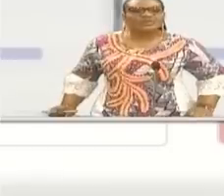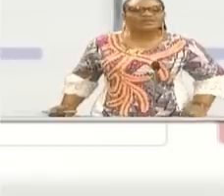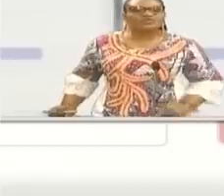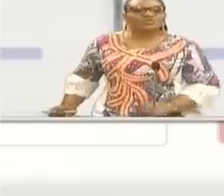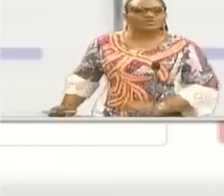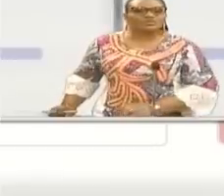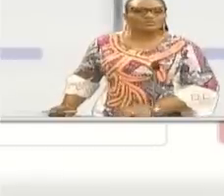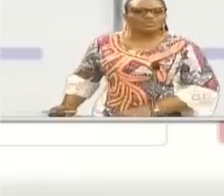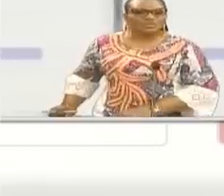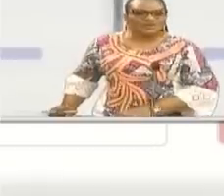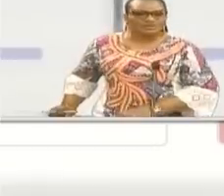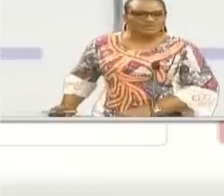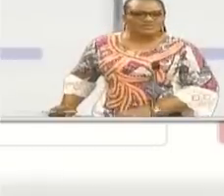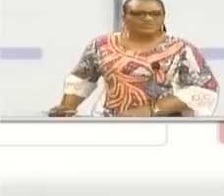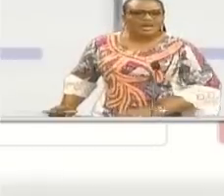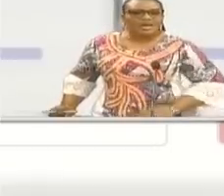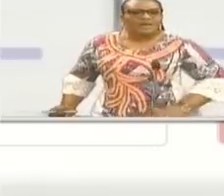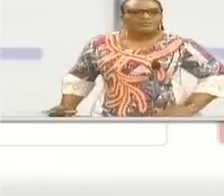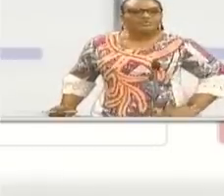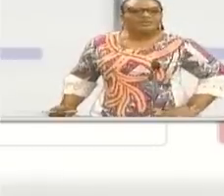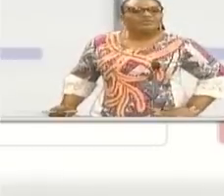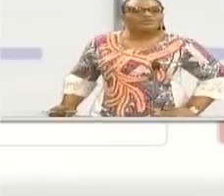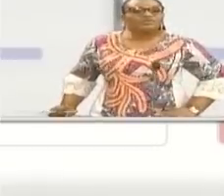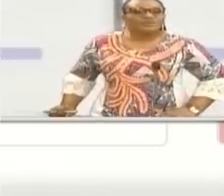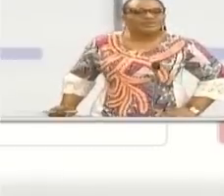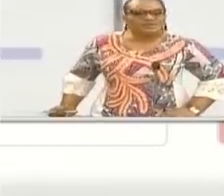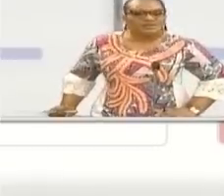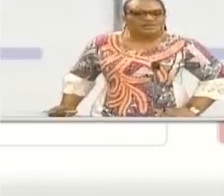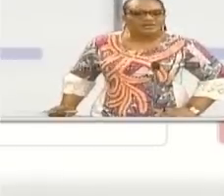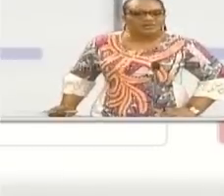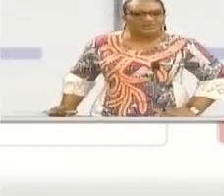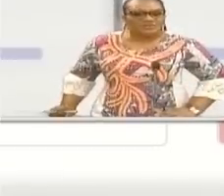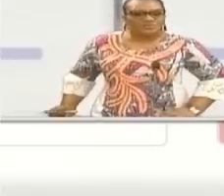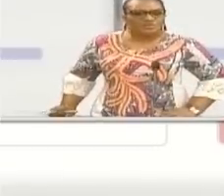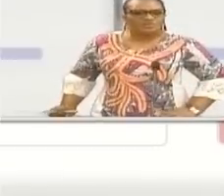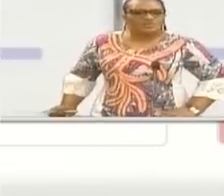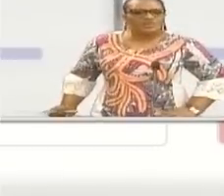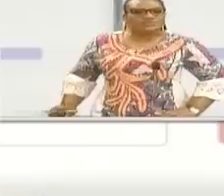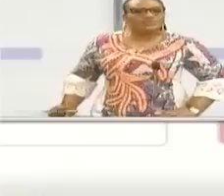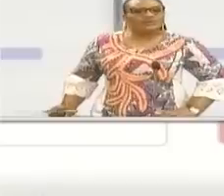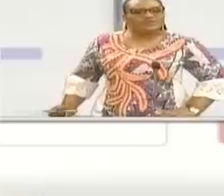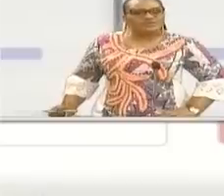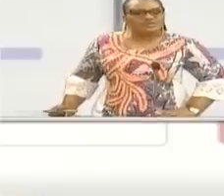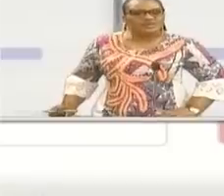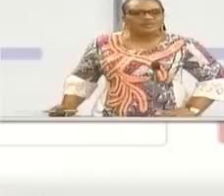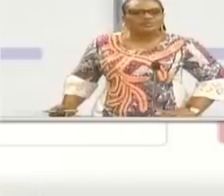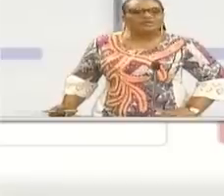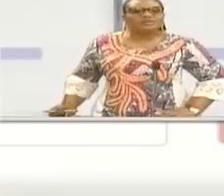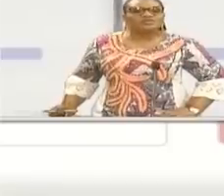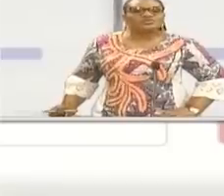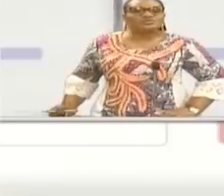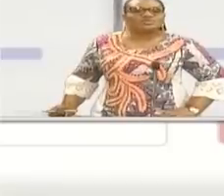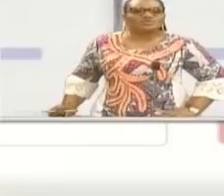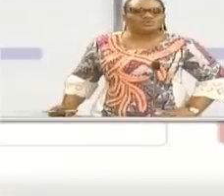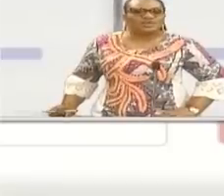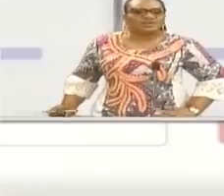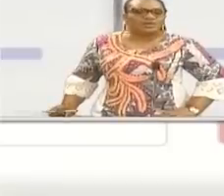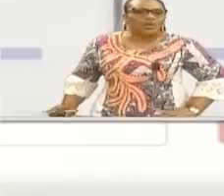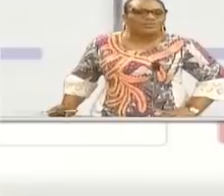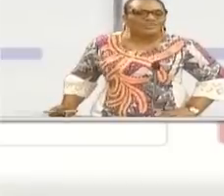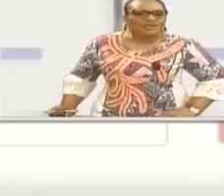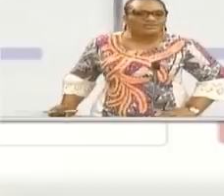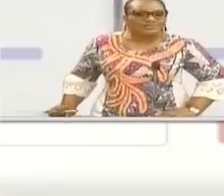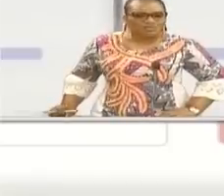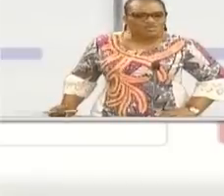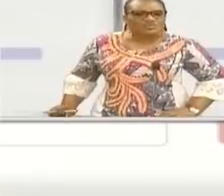ont déclenché une enquête. Pour des millions de chrétiens à travers le monde, c'est le vendredi saint, le Christ sur le chemin de la